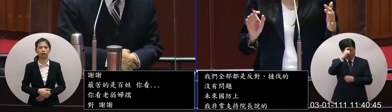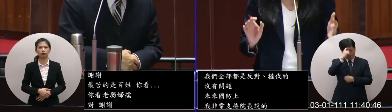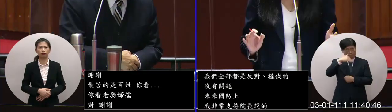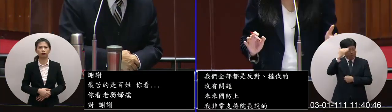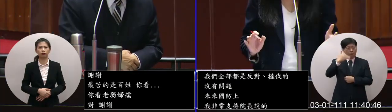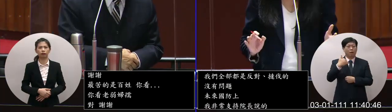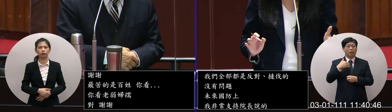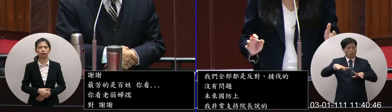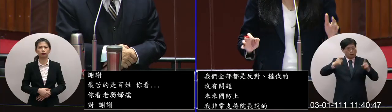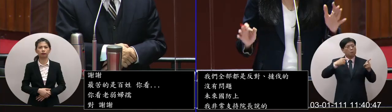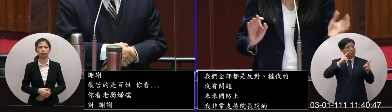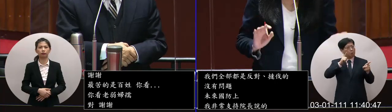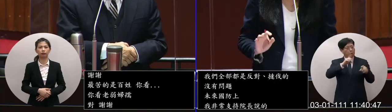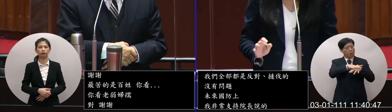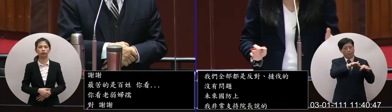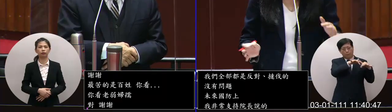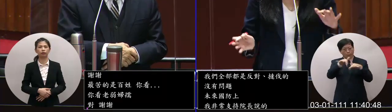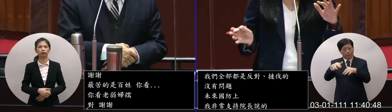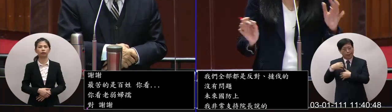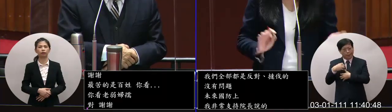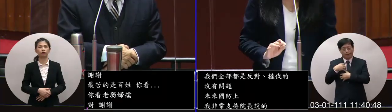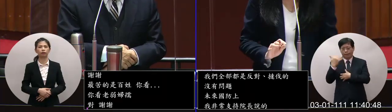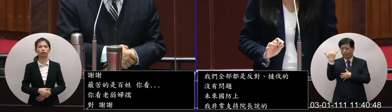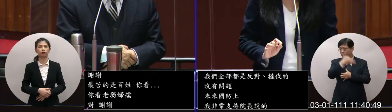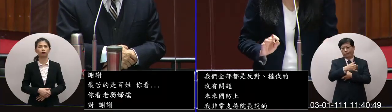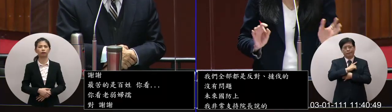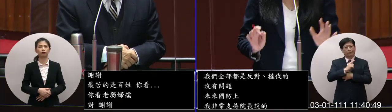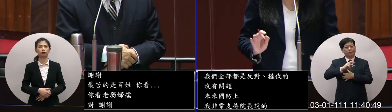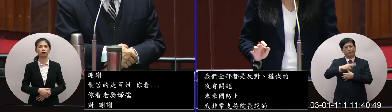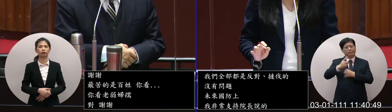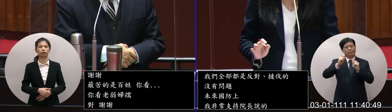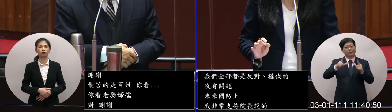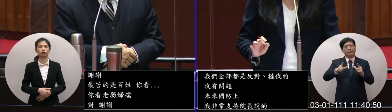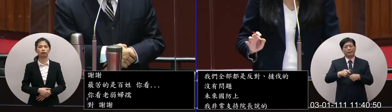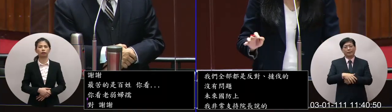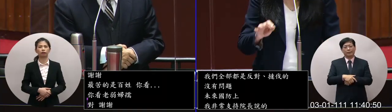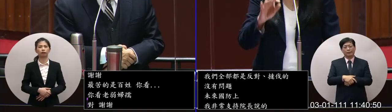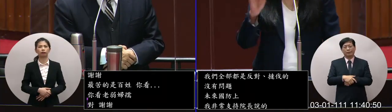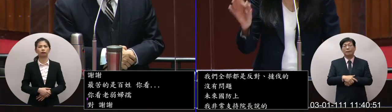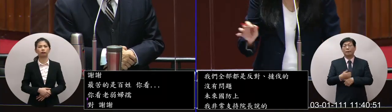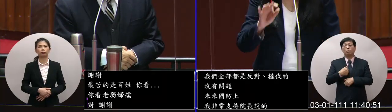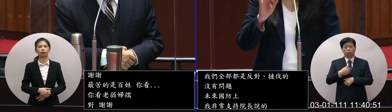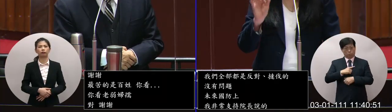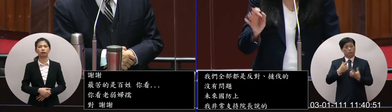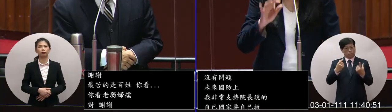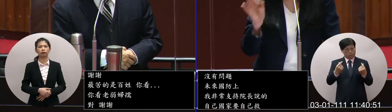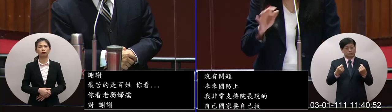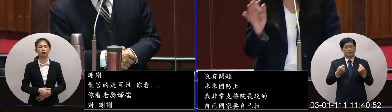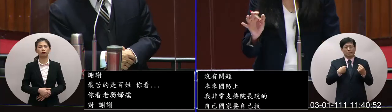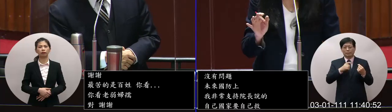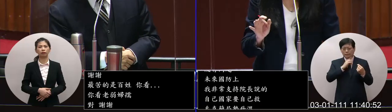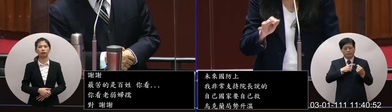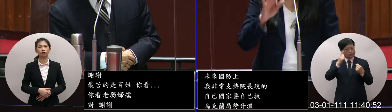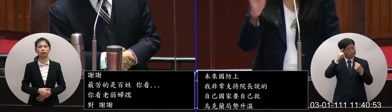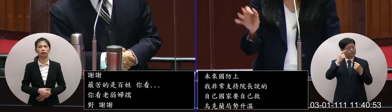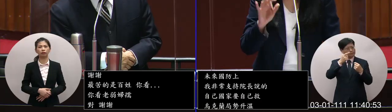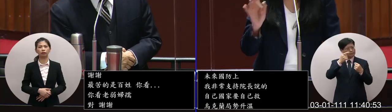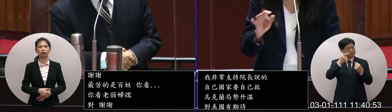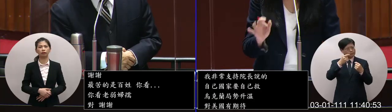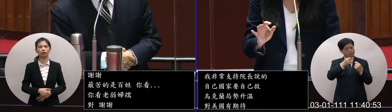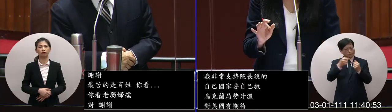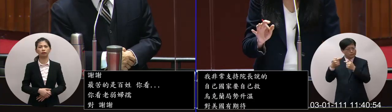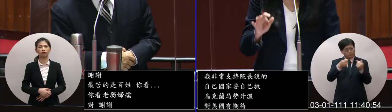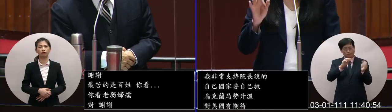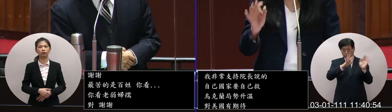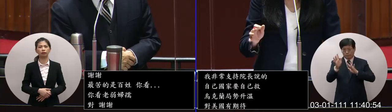家都认为美国可能会出兵，但是到后来以后是进行别的制裁。那我觉得我们当然都要去参考现在这